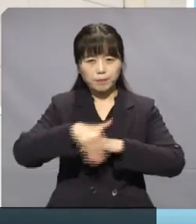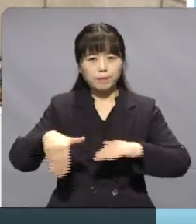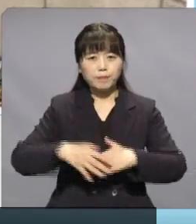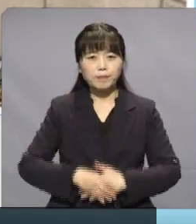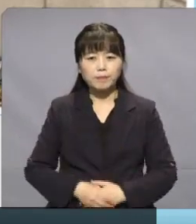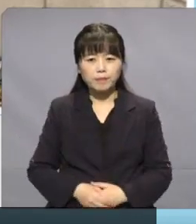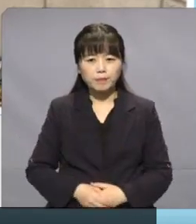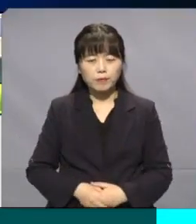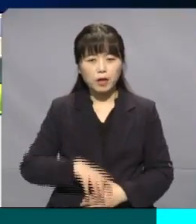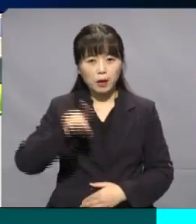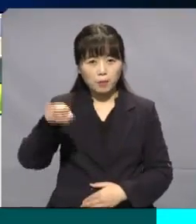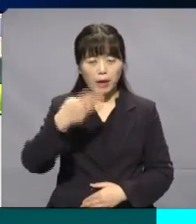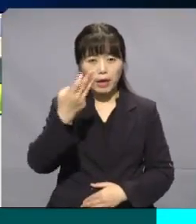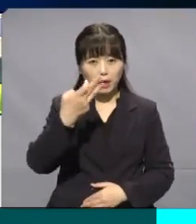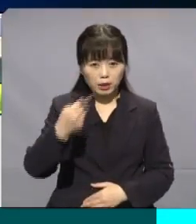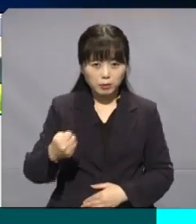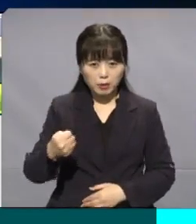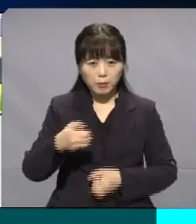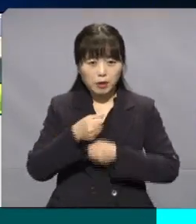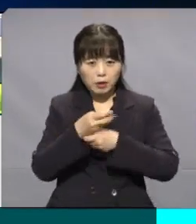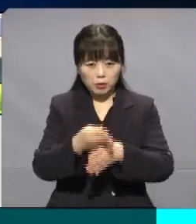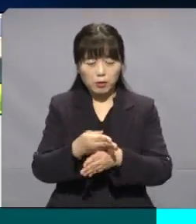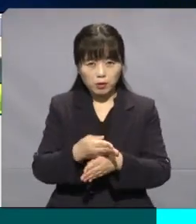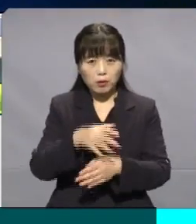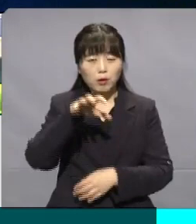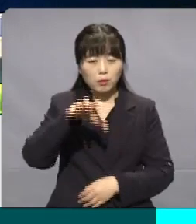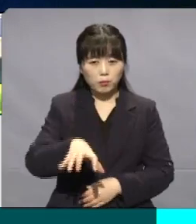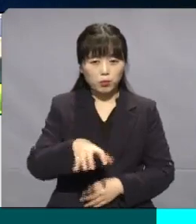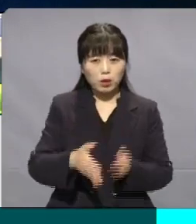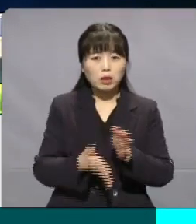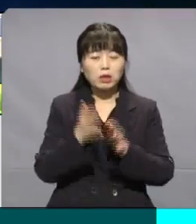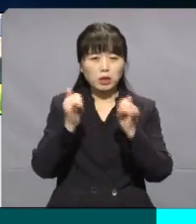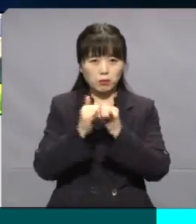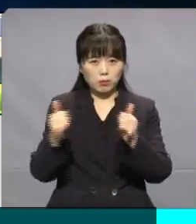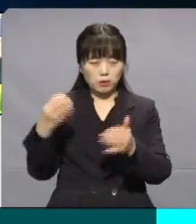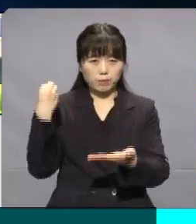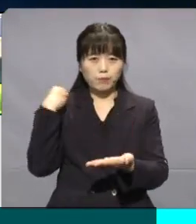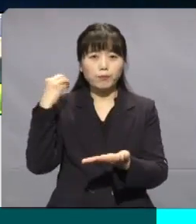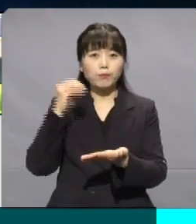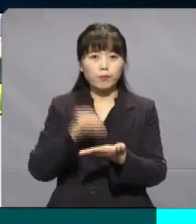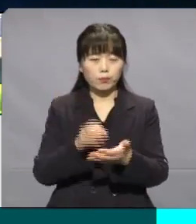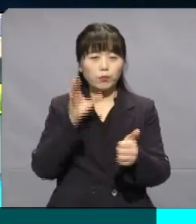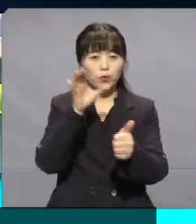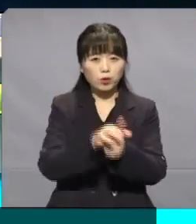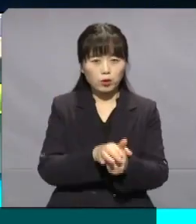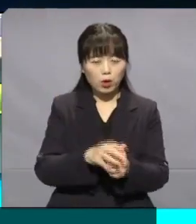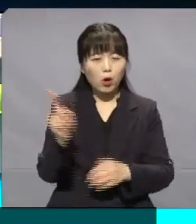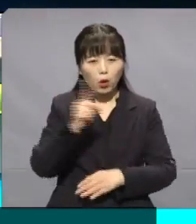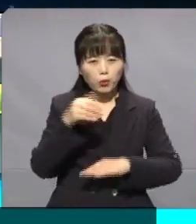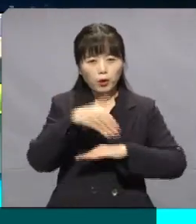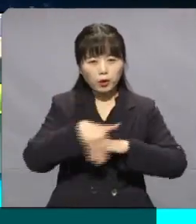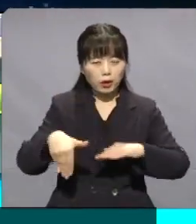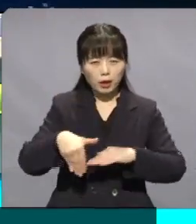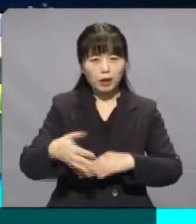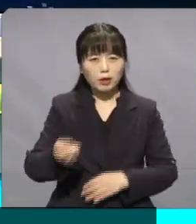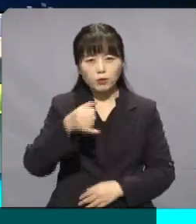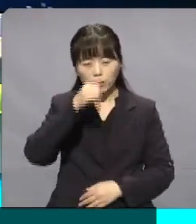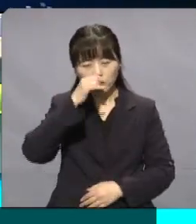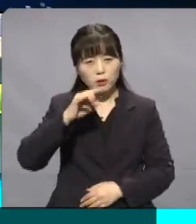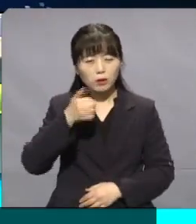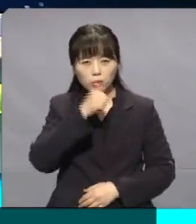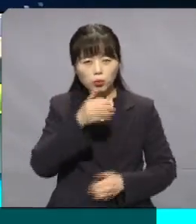이렇게 되면 113만 제곱미터 부지가 이제 아, 그렇죠. 시민들의 품으로 돌아가게 되는 예. 건데 어떤 밑그림이 그려지고 있는지 좀 소개해